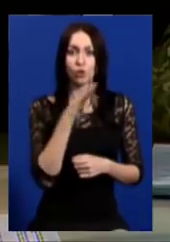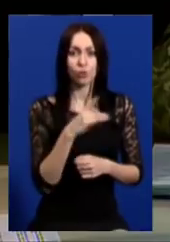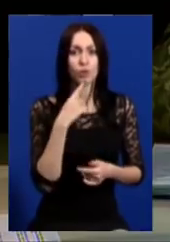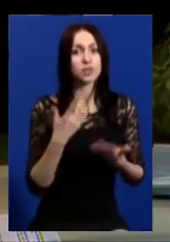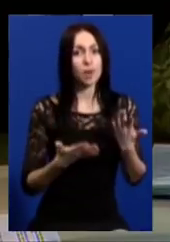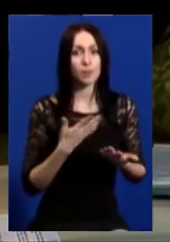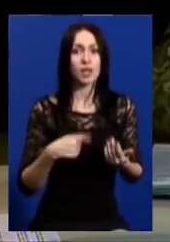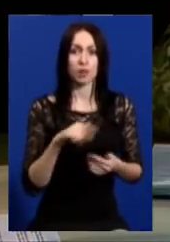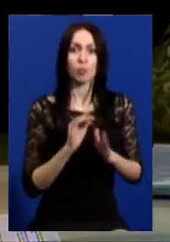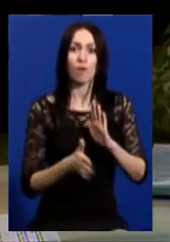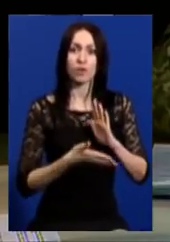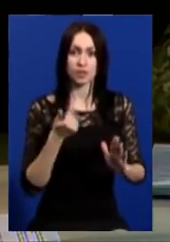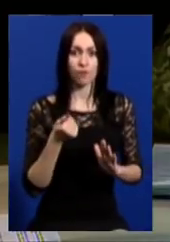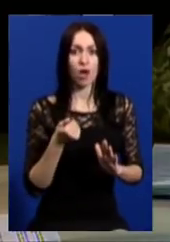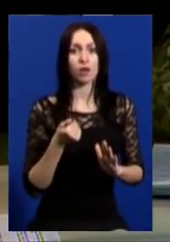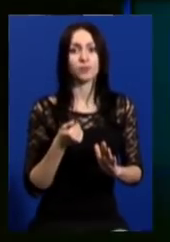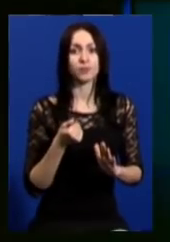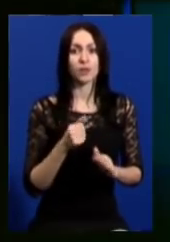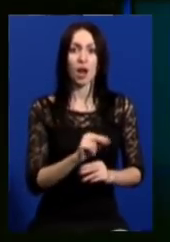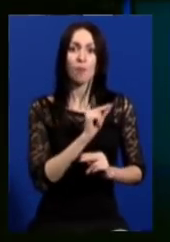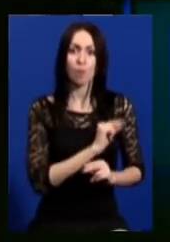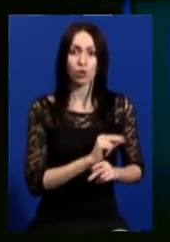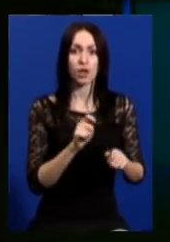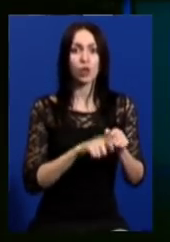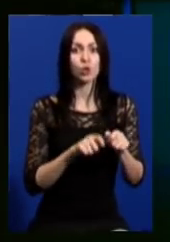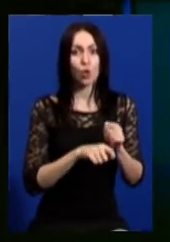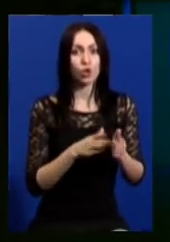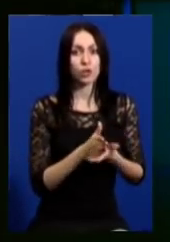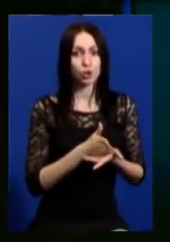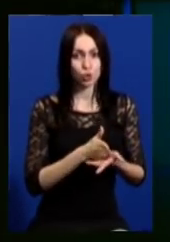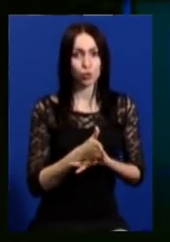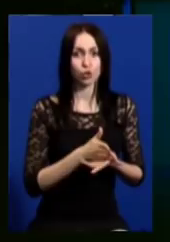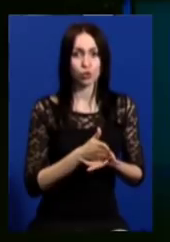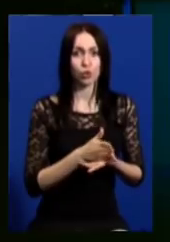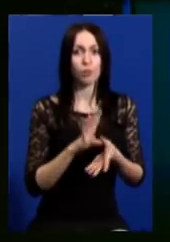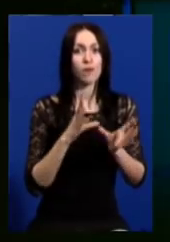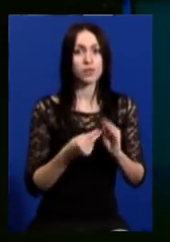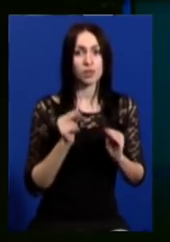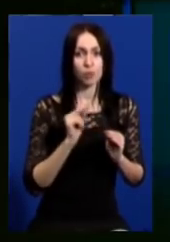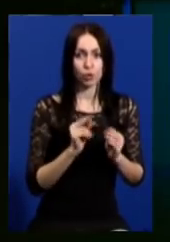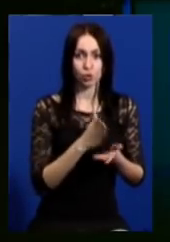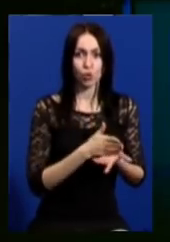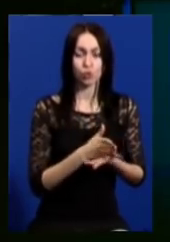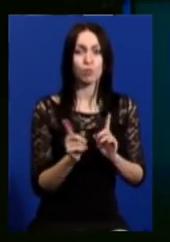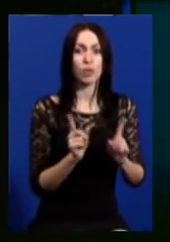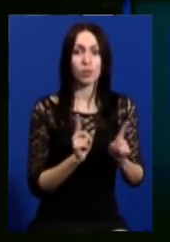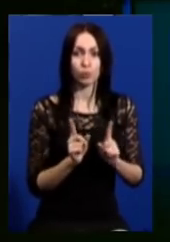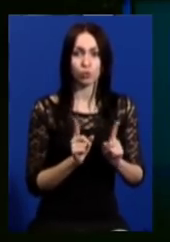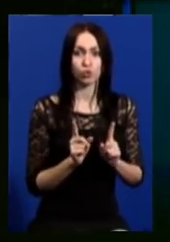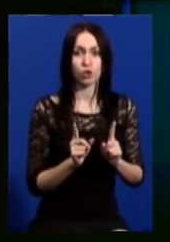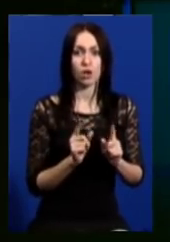ми викликаємо співробітників контрольних служб, взаємодіючих служб, тому що